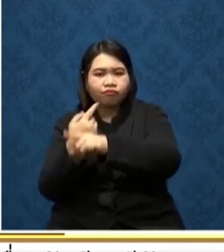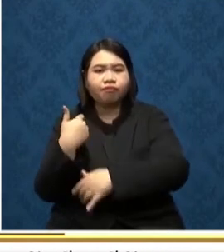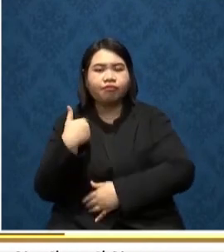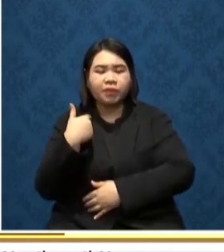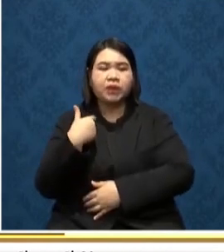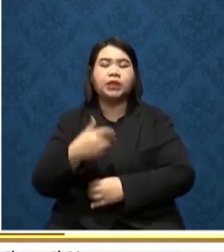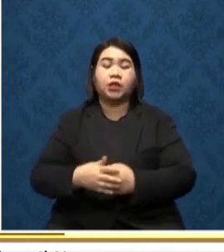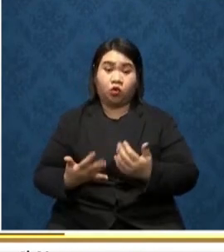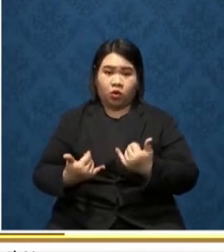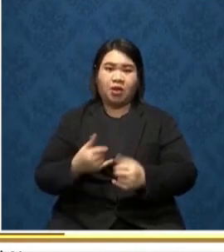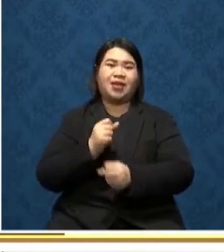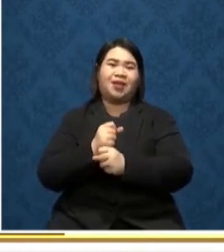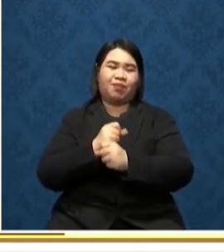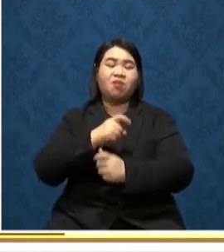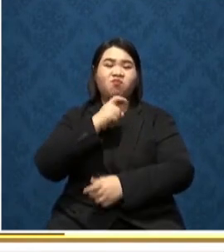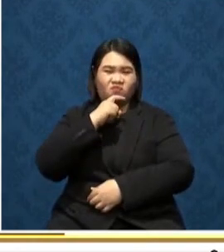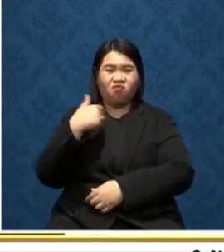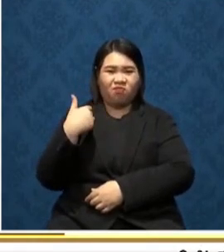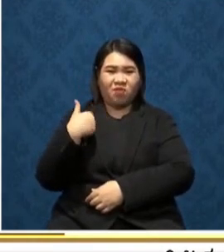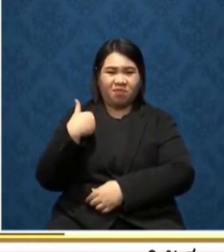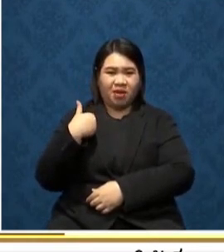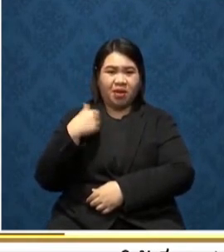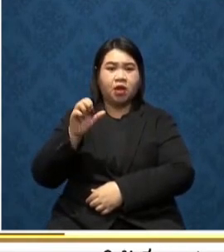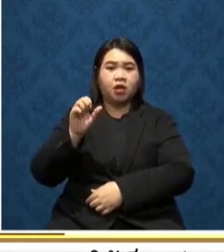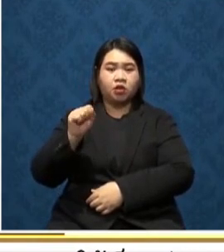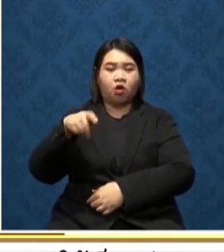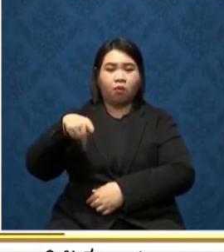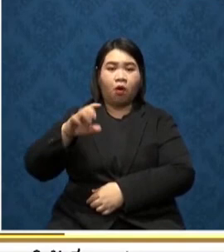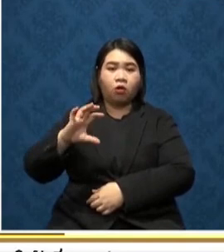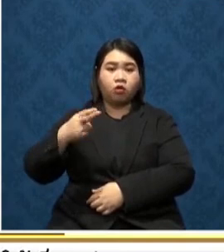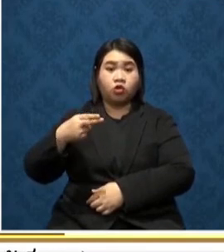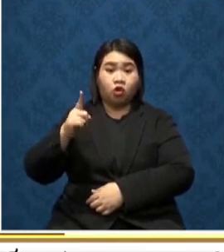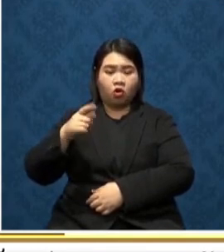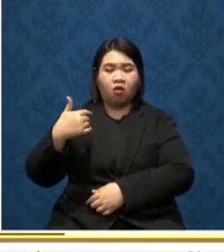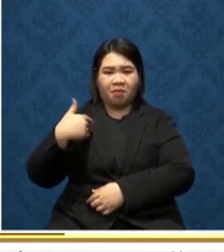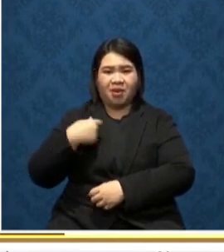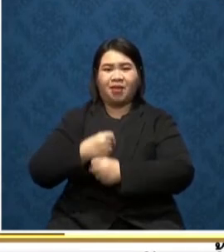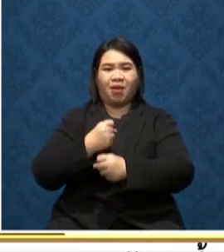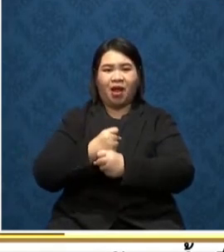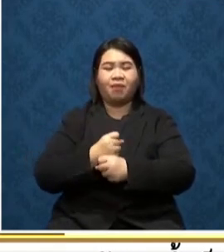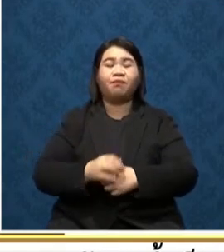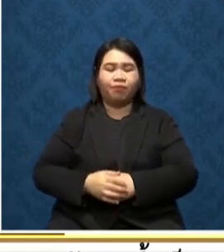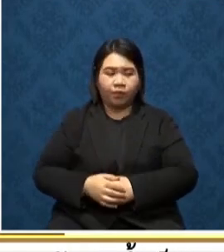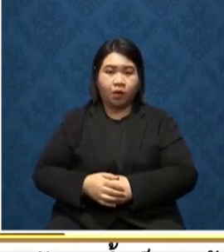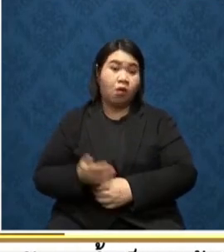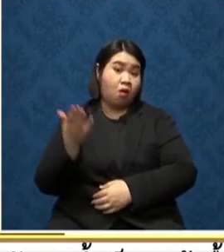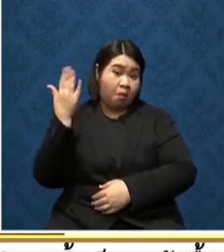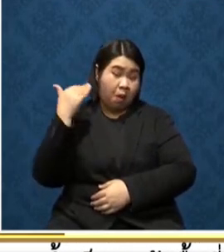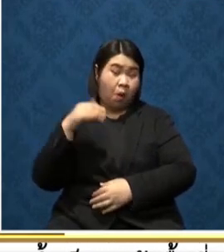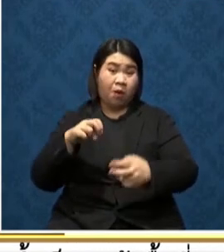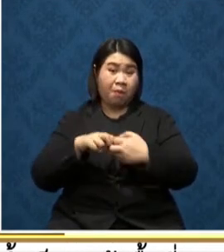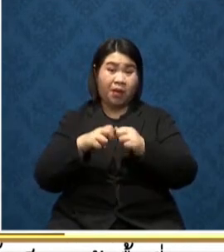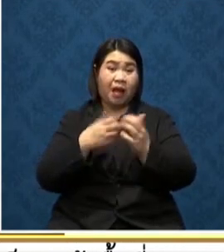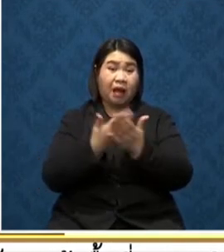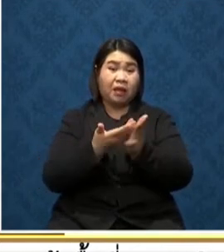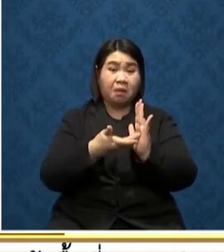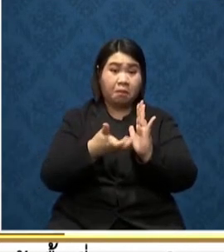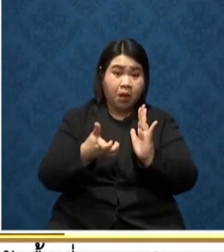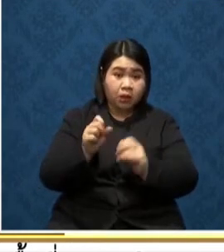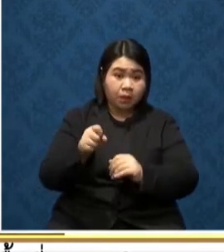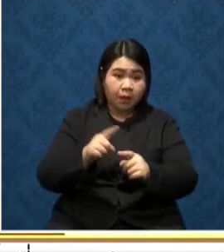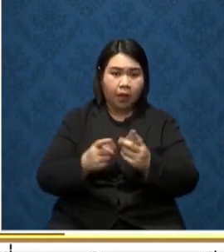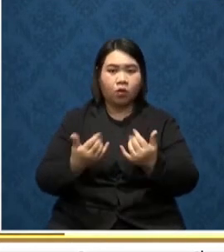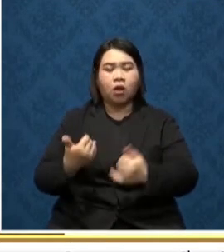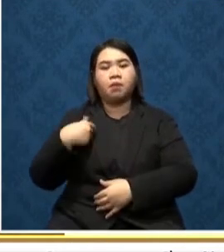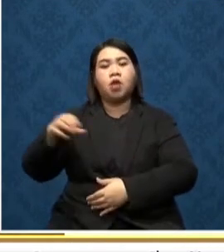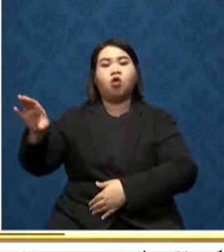สาพบการแพทธุกเฉินที่เป็นแม่งานและการขนส่งเมื่อก่อน อาจจะเปนปัหาเรองการเบิบเงินแตวะกองทุนก